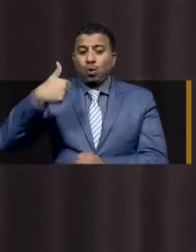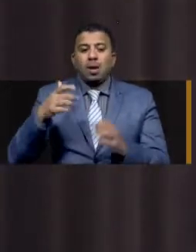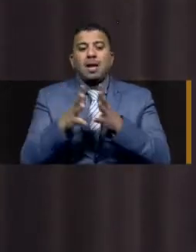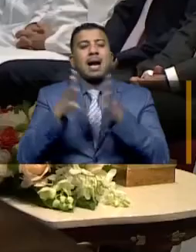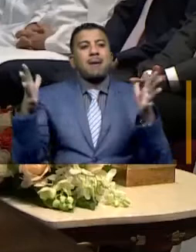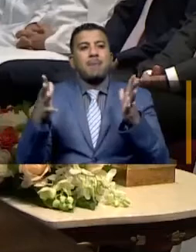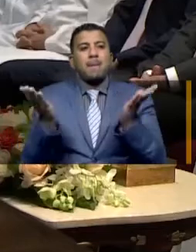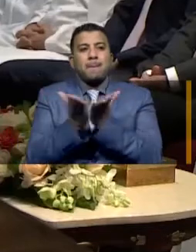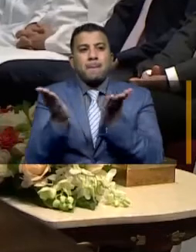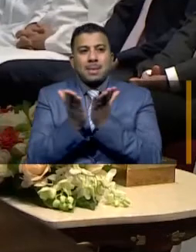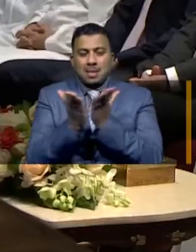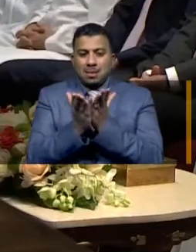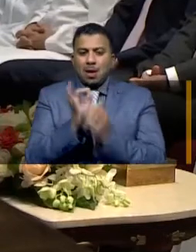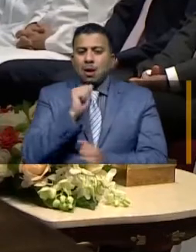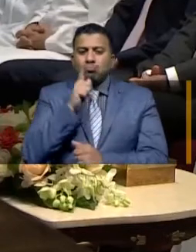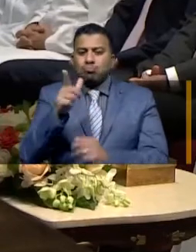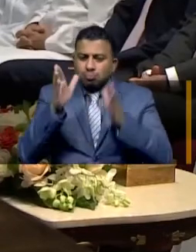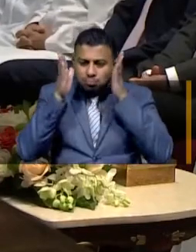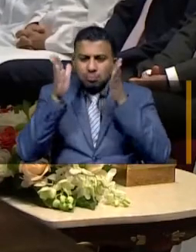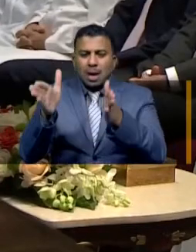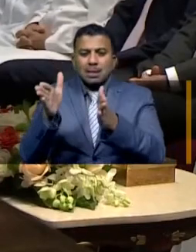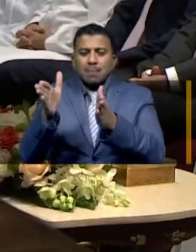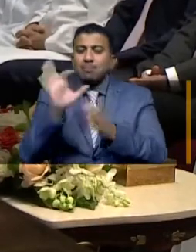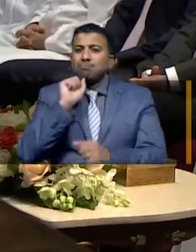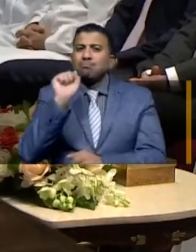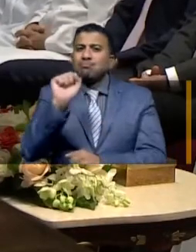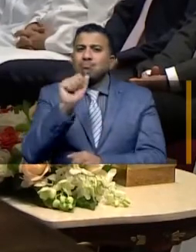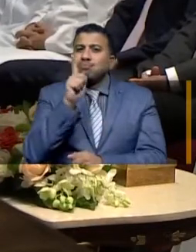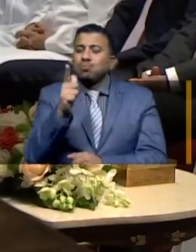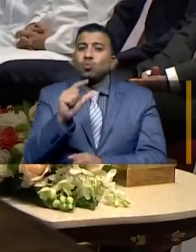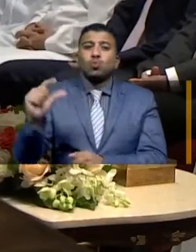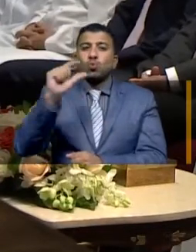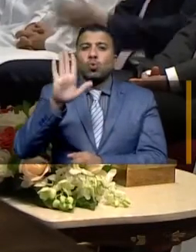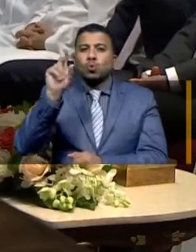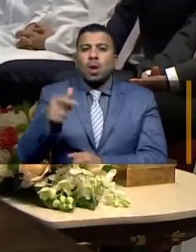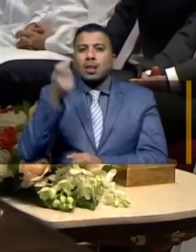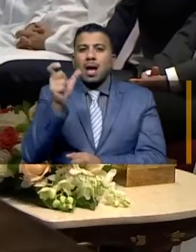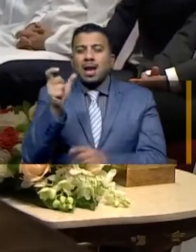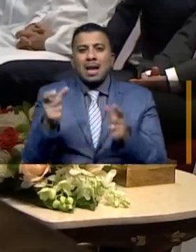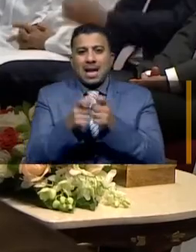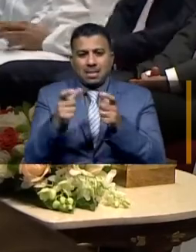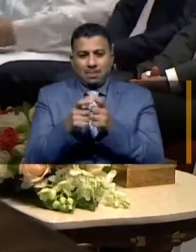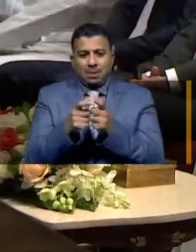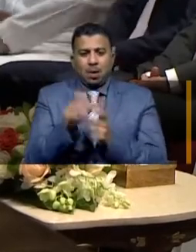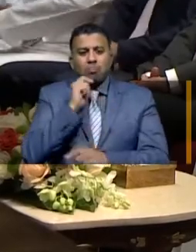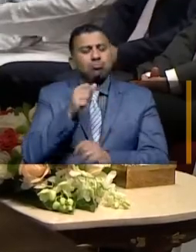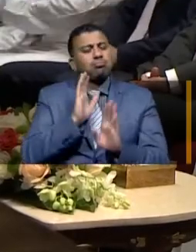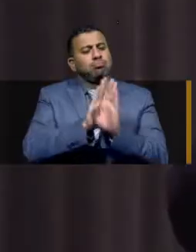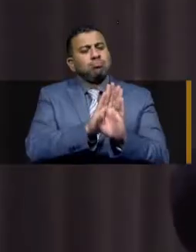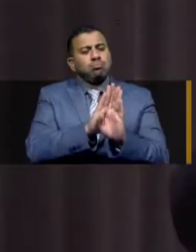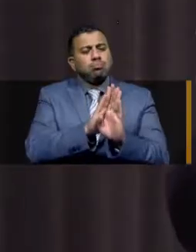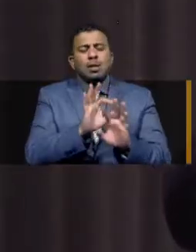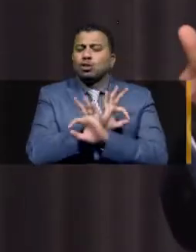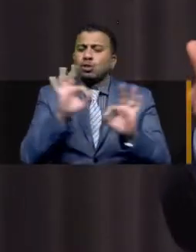الكبير للمدرسة والتي وجدت اهتماما لا محدودا من صاحب السمو الشيخ دكتور سلطان بن محمد القاسمي ورعاية